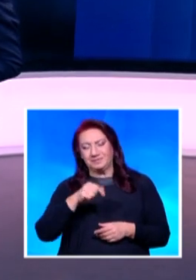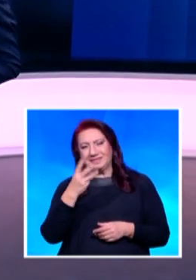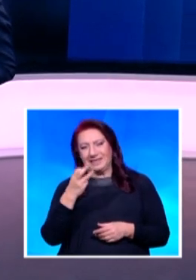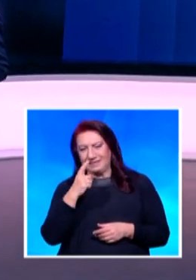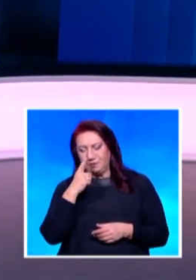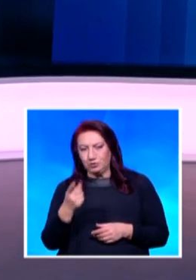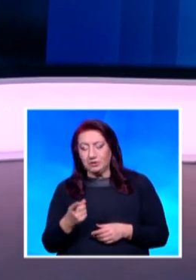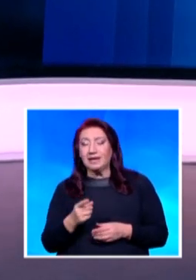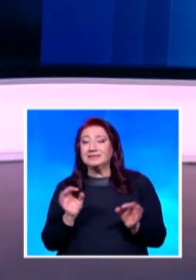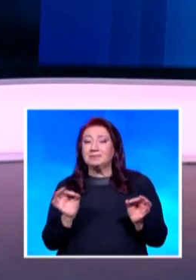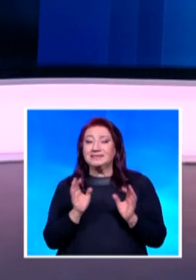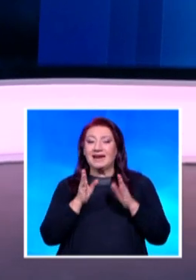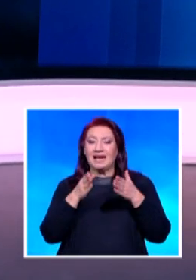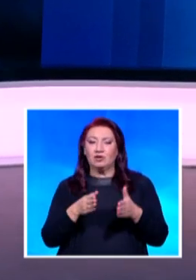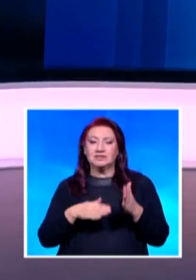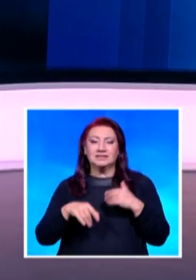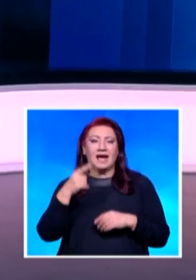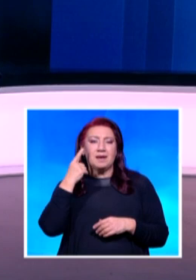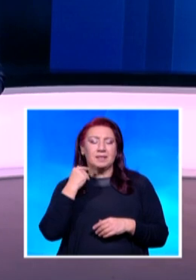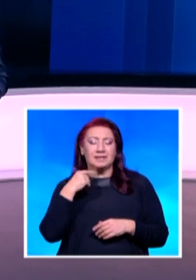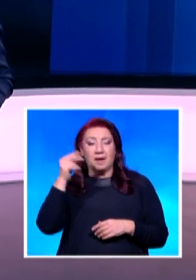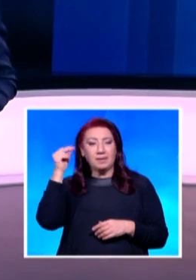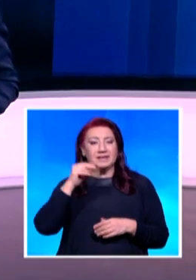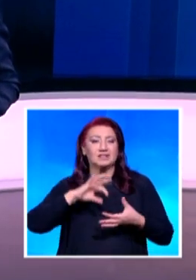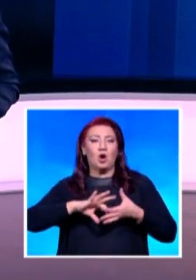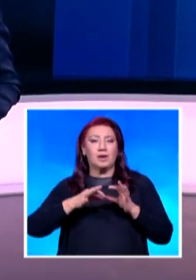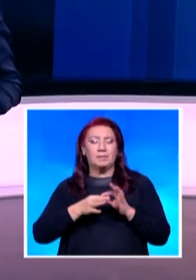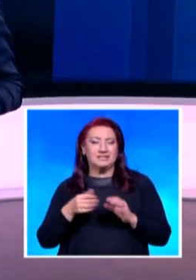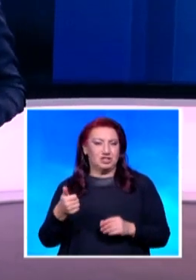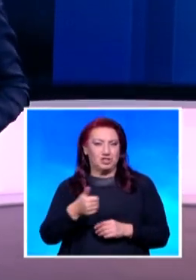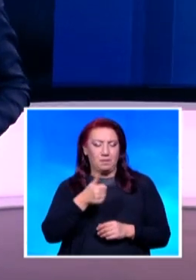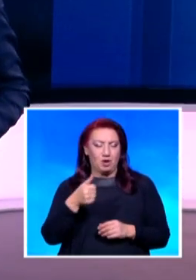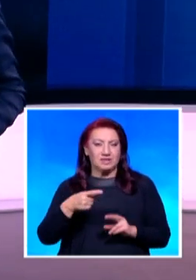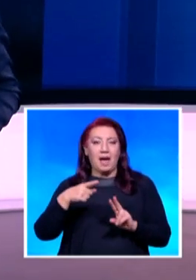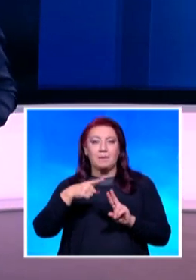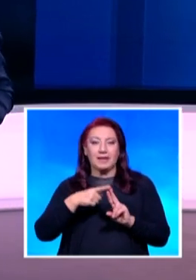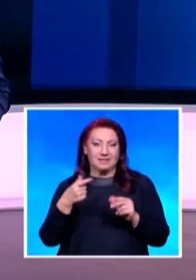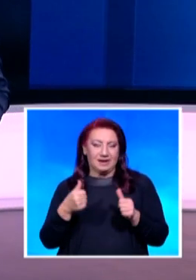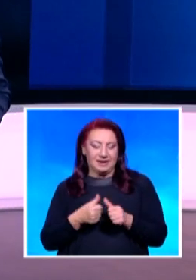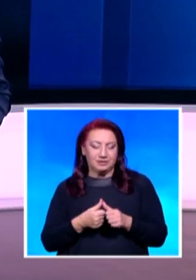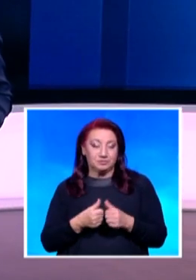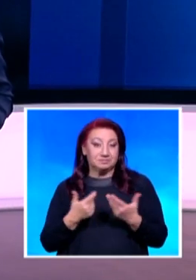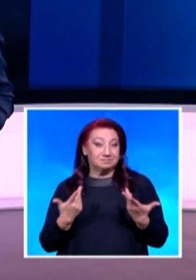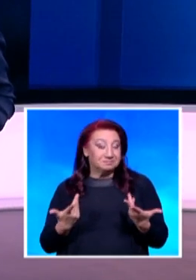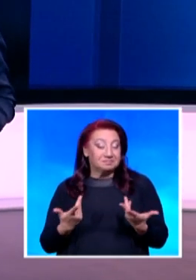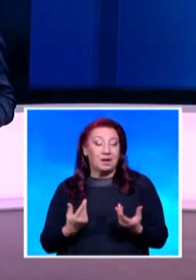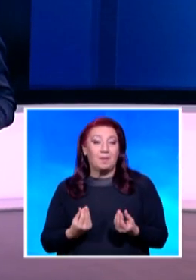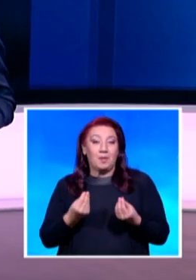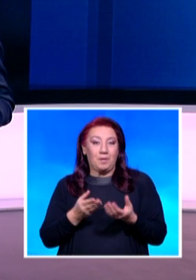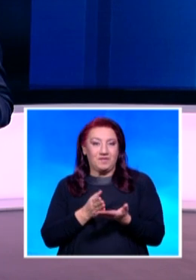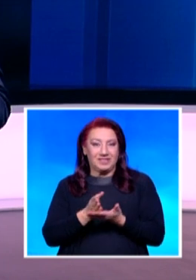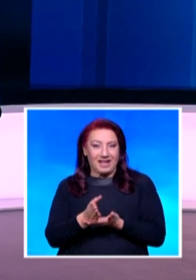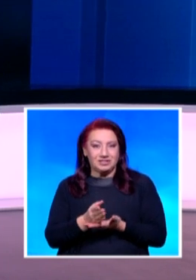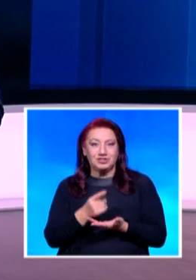гост ще бъде най-младият български олимпийски шампион Петър Лесов. И какъв по-добър начин да влезете в ръкавиците им, от това